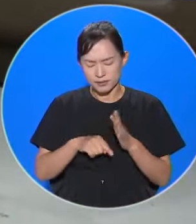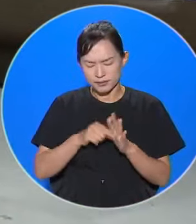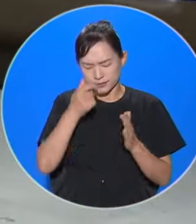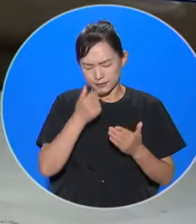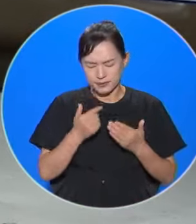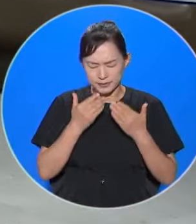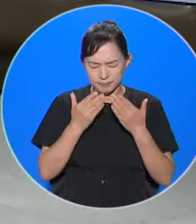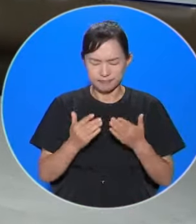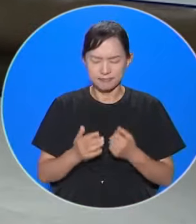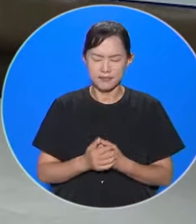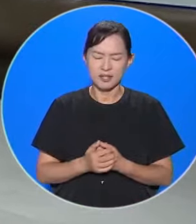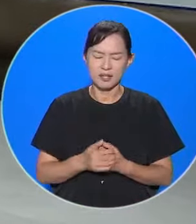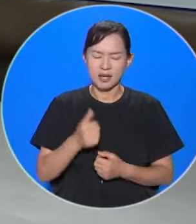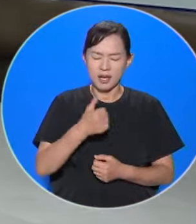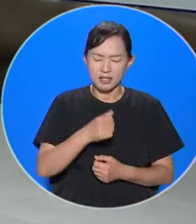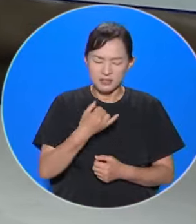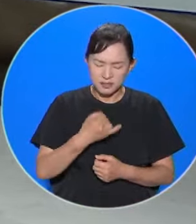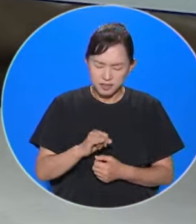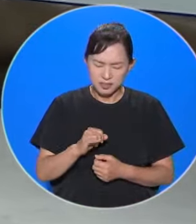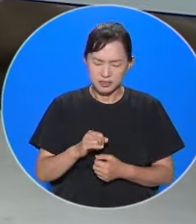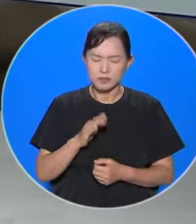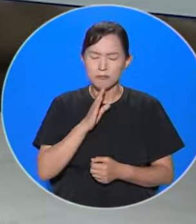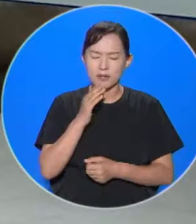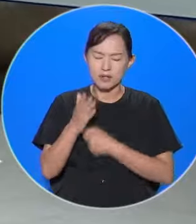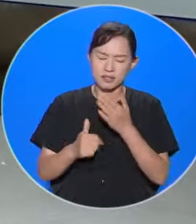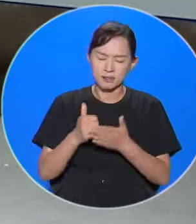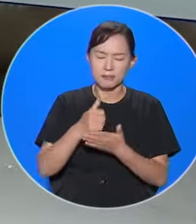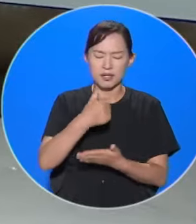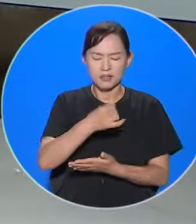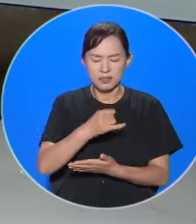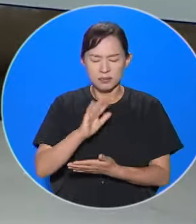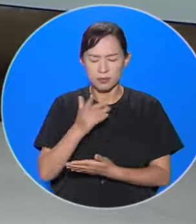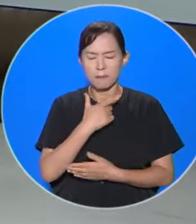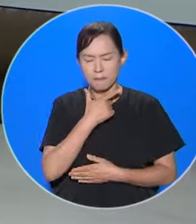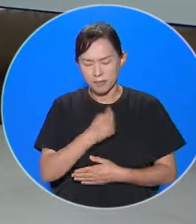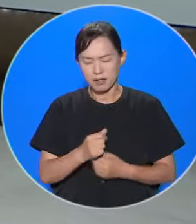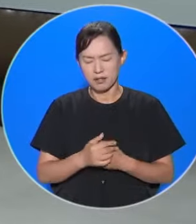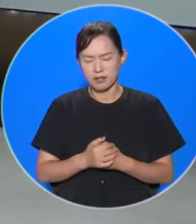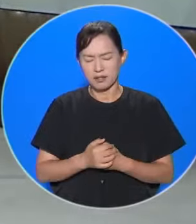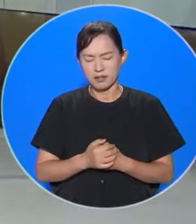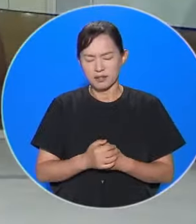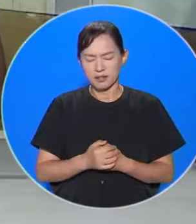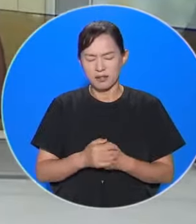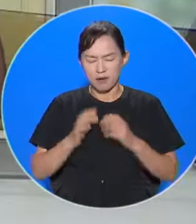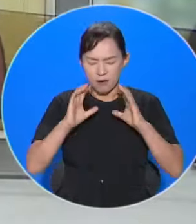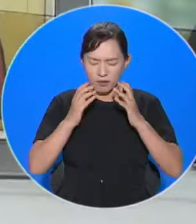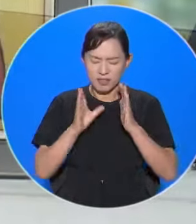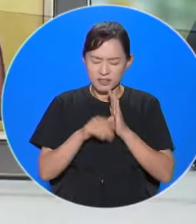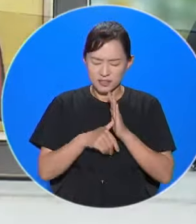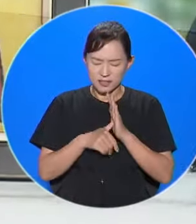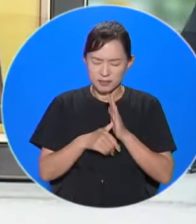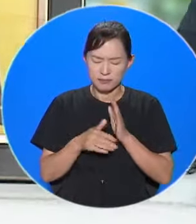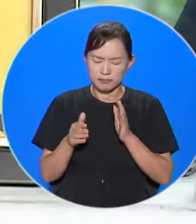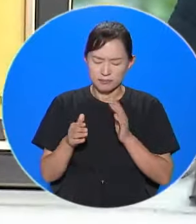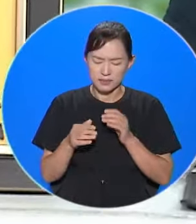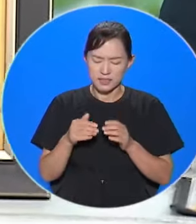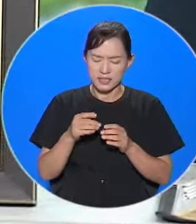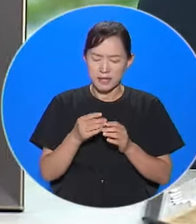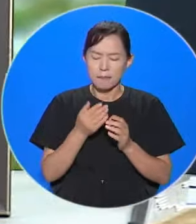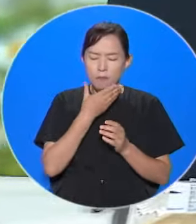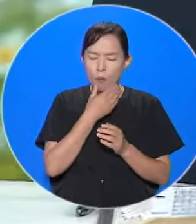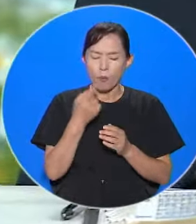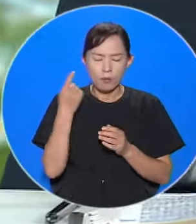기도합니다. 하나님, 이 자녀들이 정말 하나님의 자녀가 되기를 원합니다. 아버지 하나님, 어린 시절 심겨진 복음의